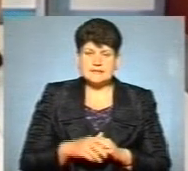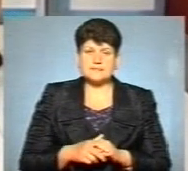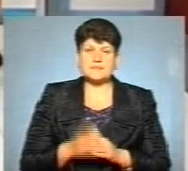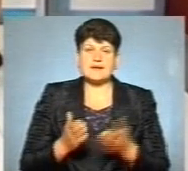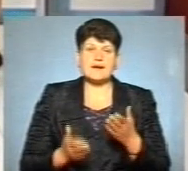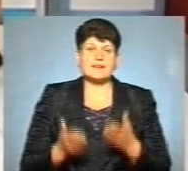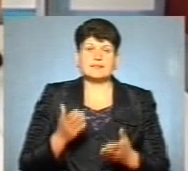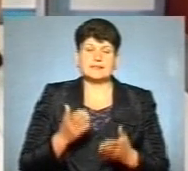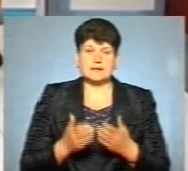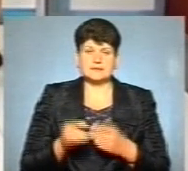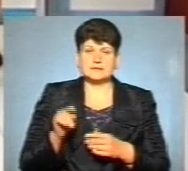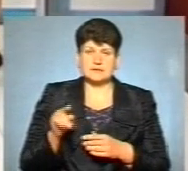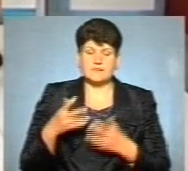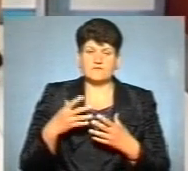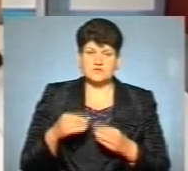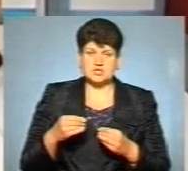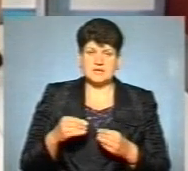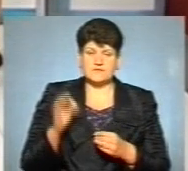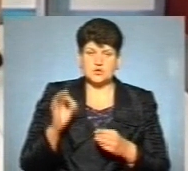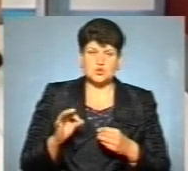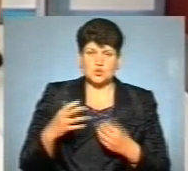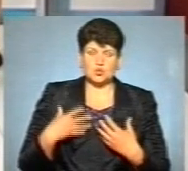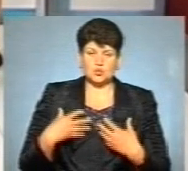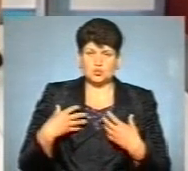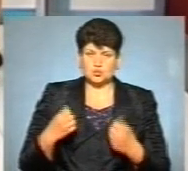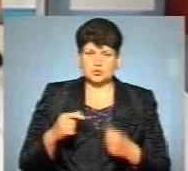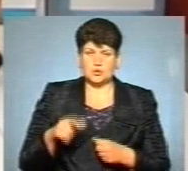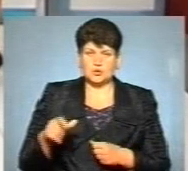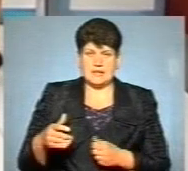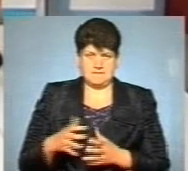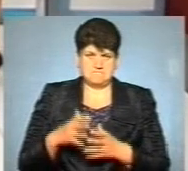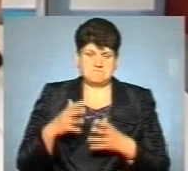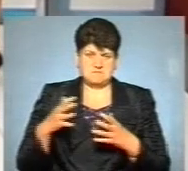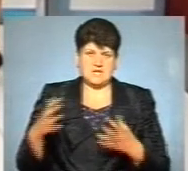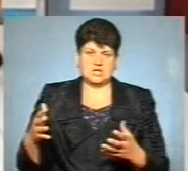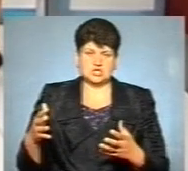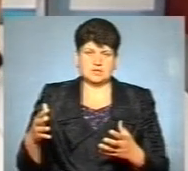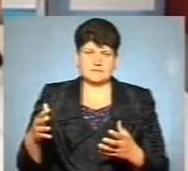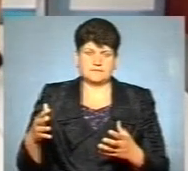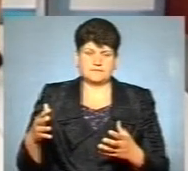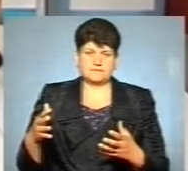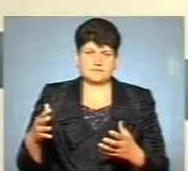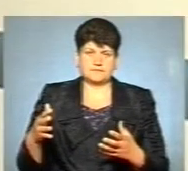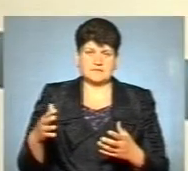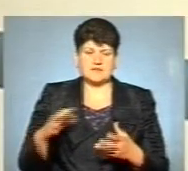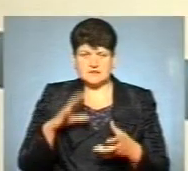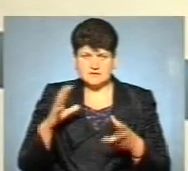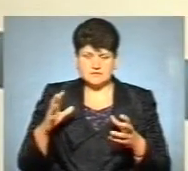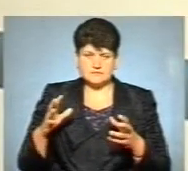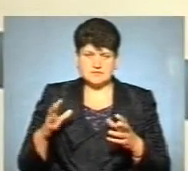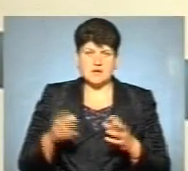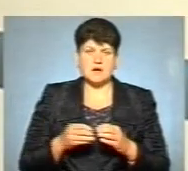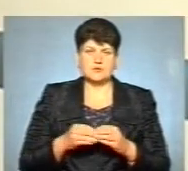але там вже відсоток одужалих людей набагато більше, як в загальному,